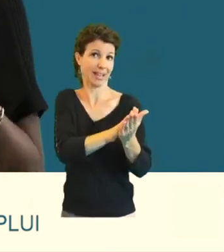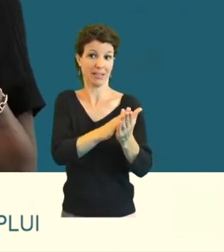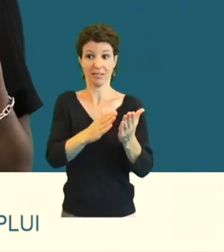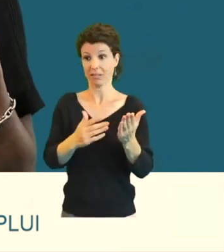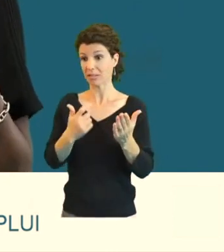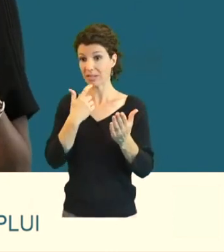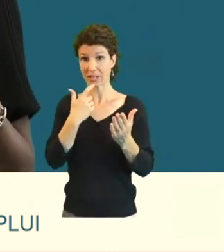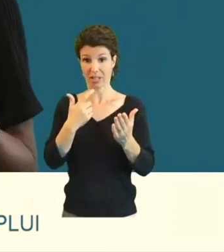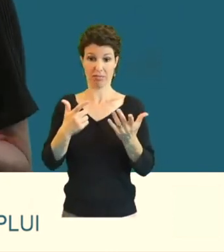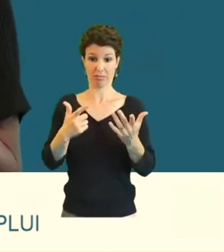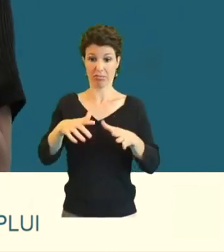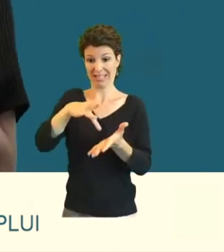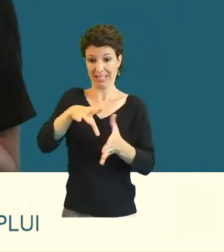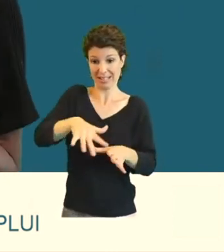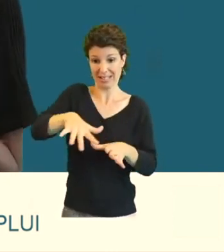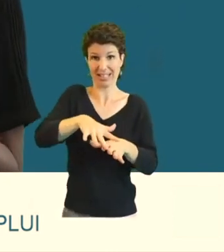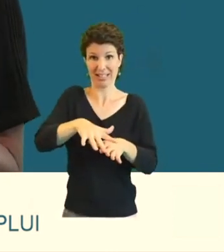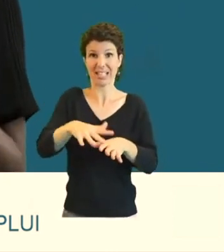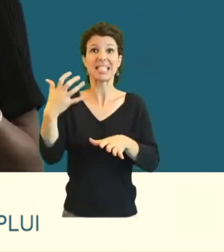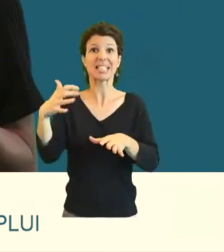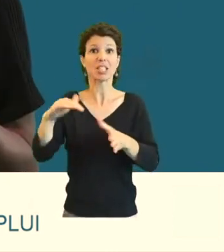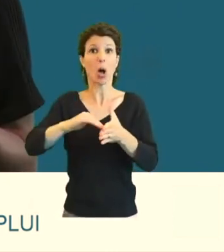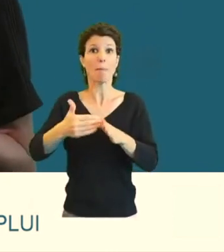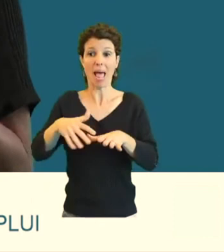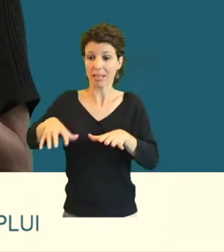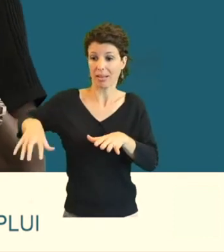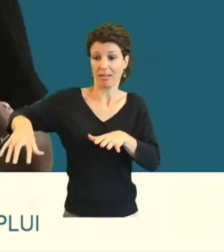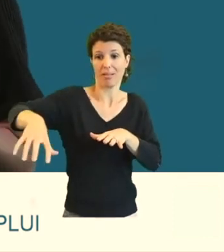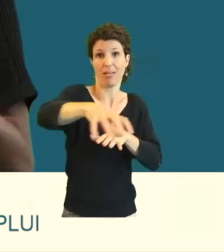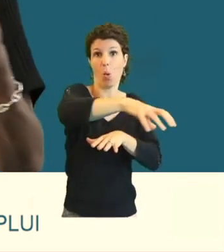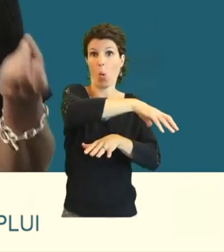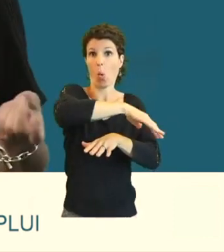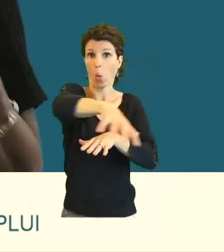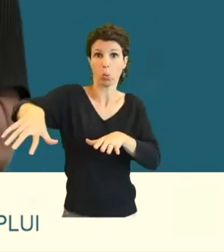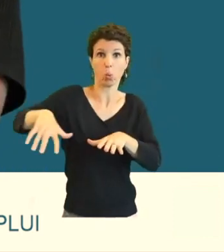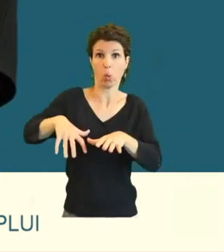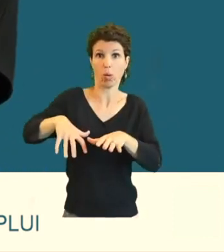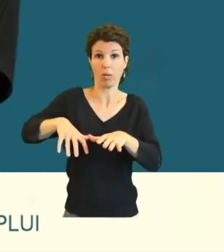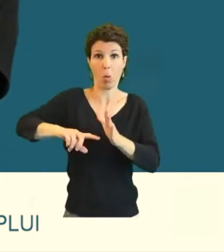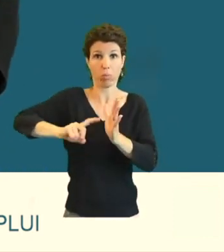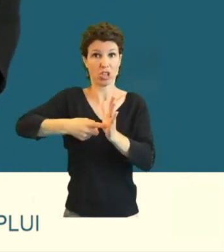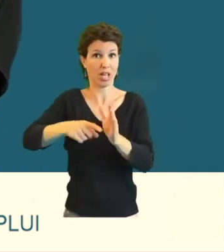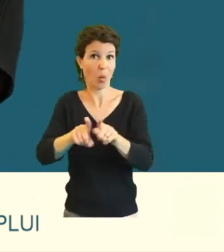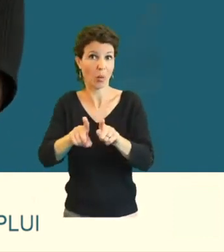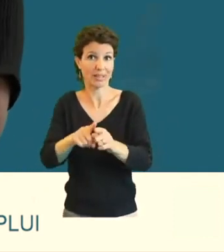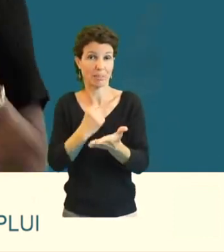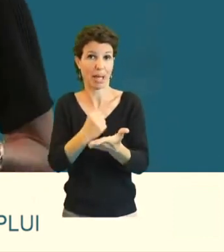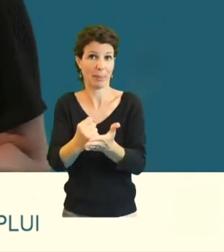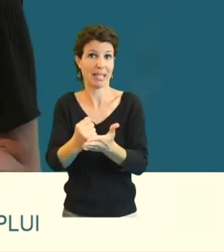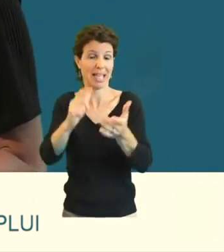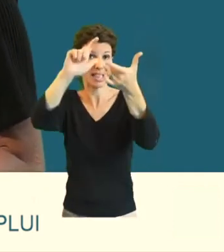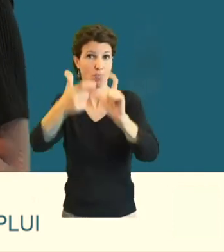ces bâtiments inscrits ou classés, le permis de démolir est imposé. Donc là, avec une surveillance, bien entendu,